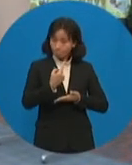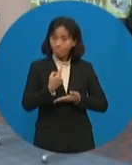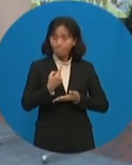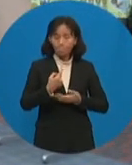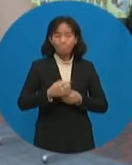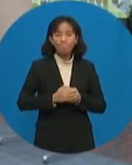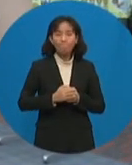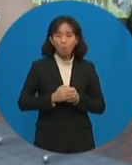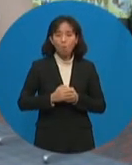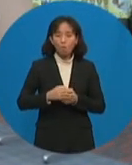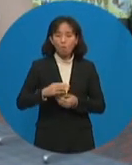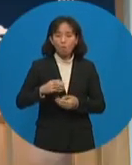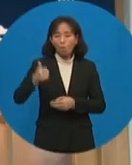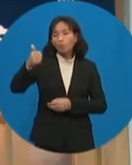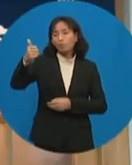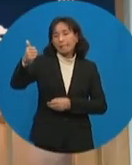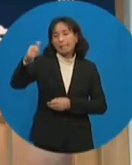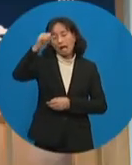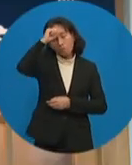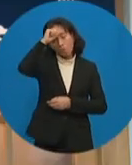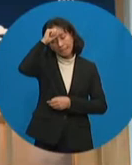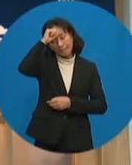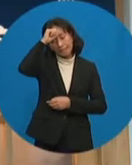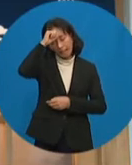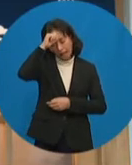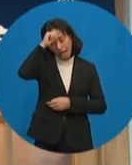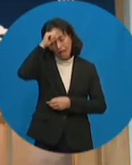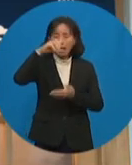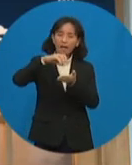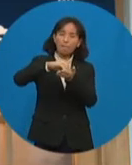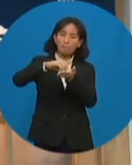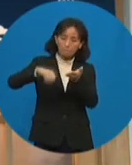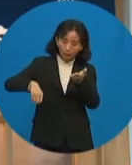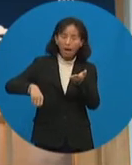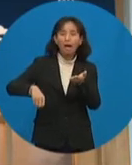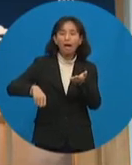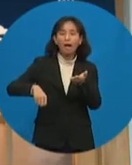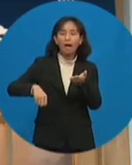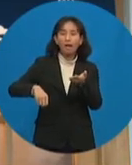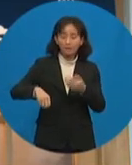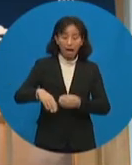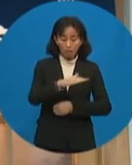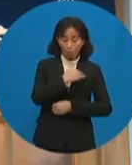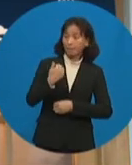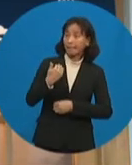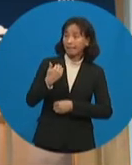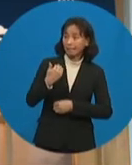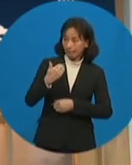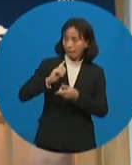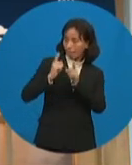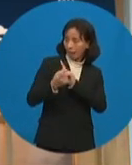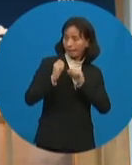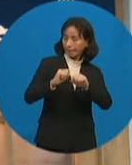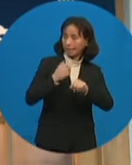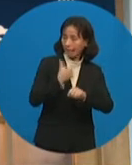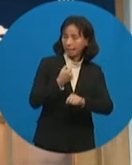人が体調を崩してもうお店がちょっとできないというふうになった時にちょっと僕らの方でぜひやらせてくださいということ